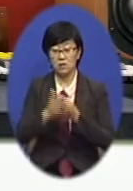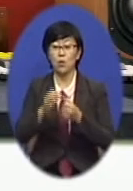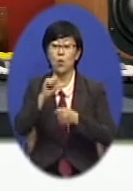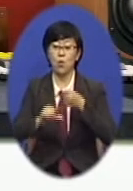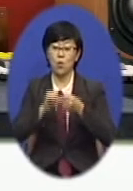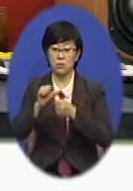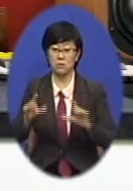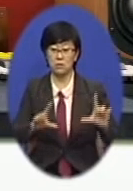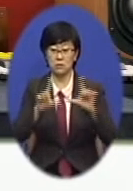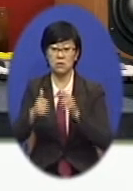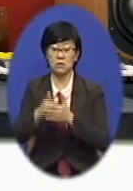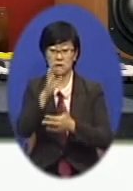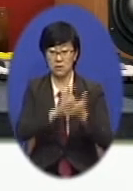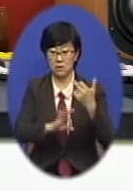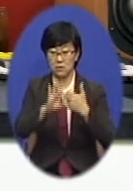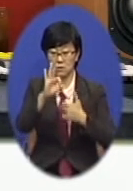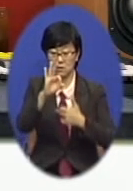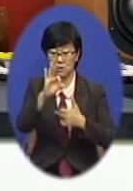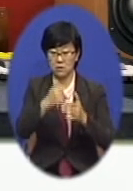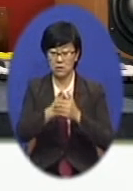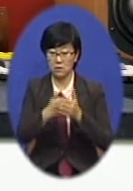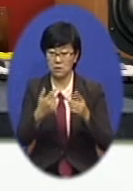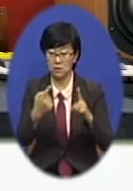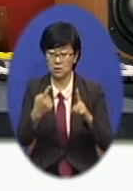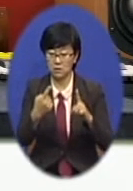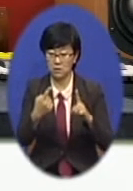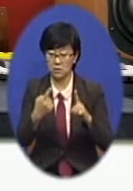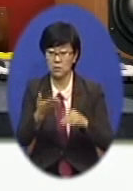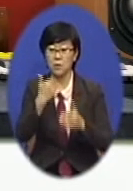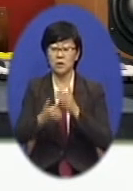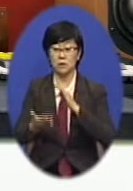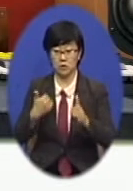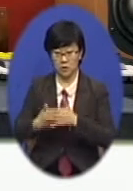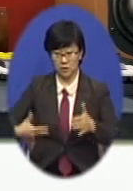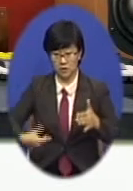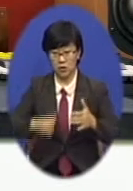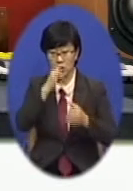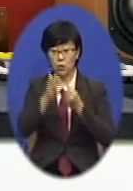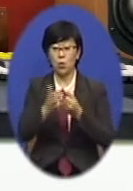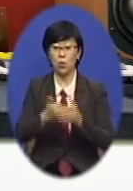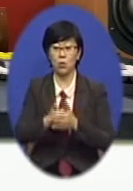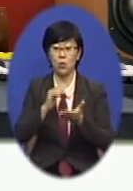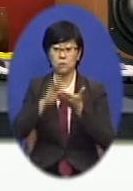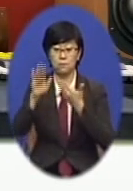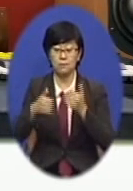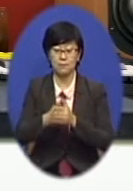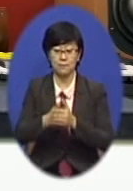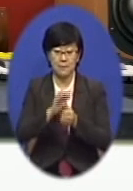사셨습니다. 아침에 다리 저기 치료 밥 먹기 전에 아침 식전에 인슐린 놔드리고 식후에